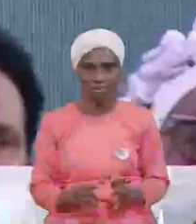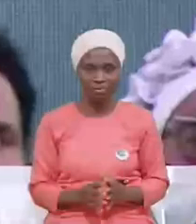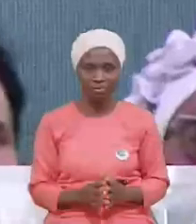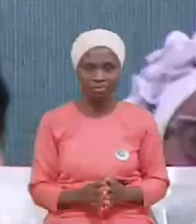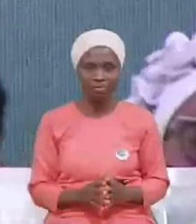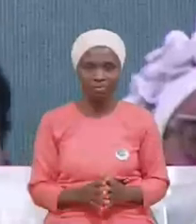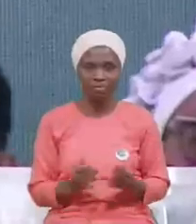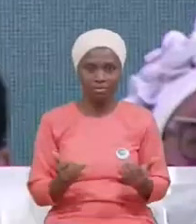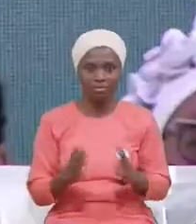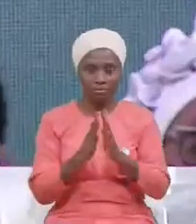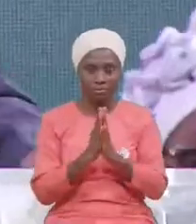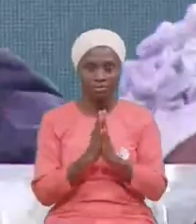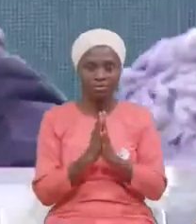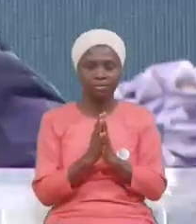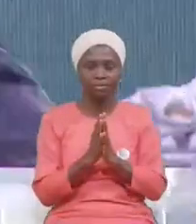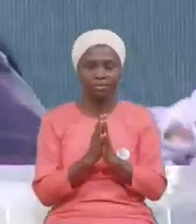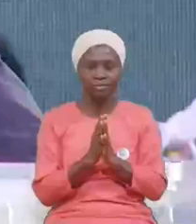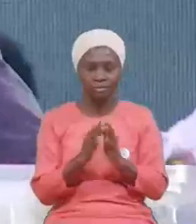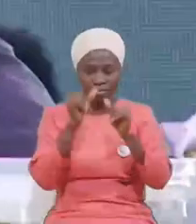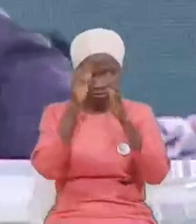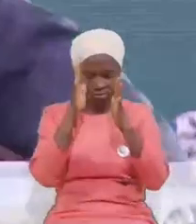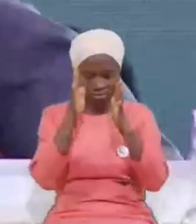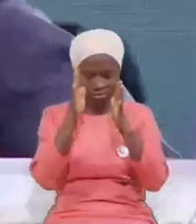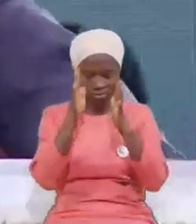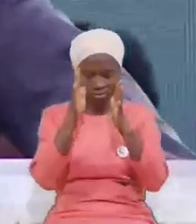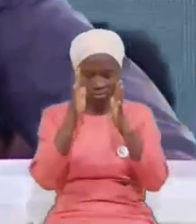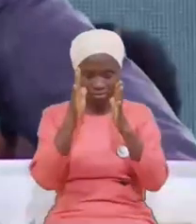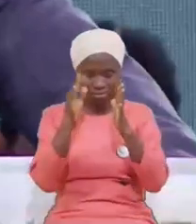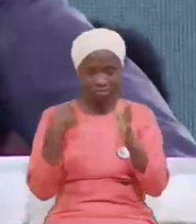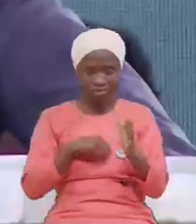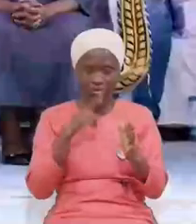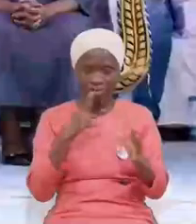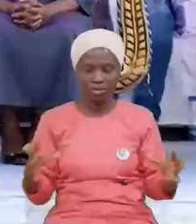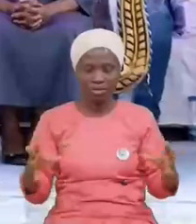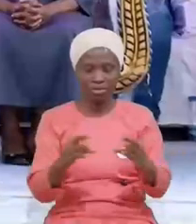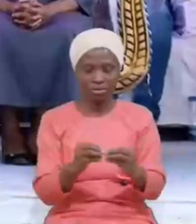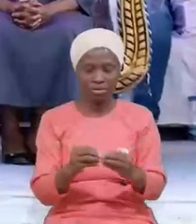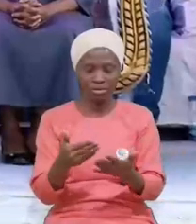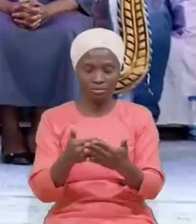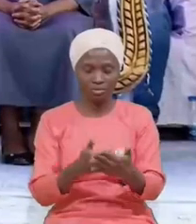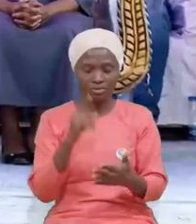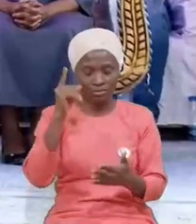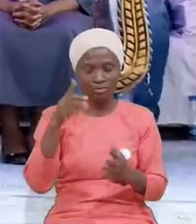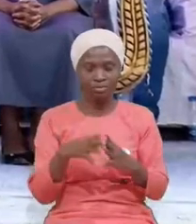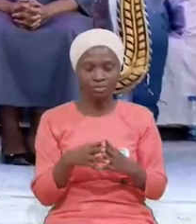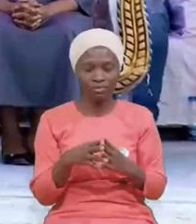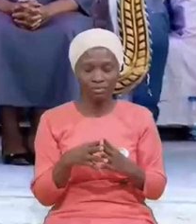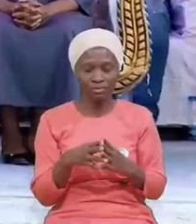Prions ensemble. Père, nous sommes rassemblés devant toi. Seigneur